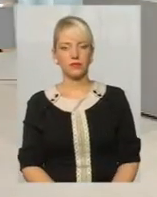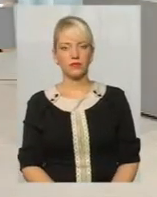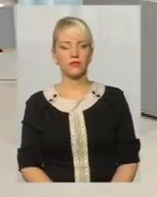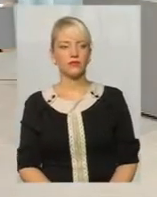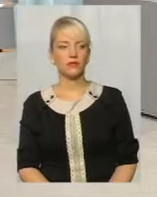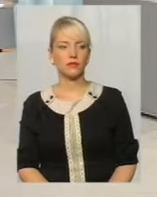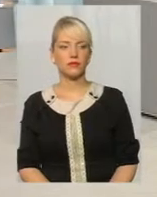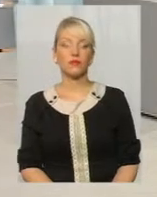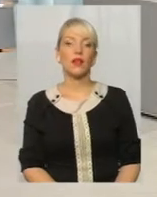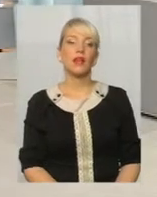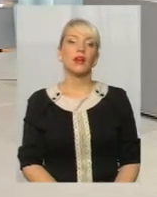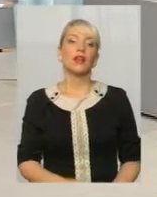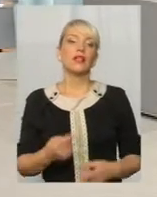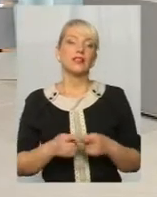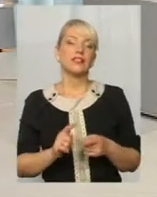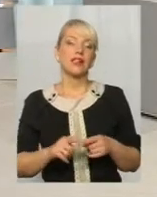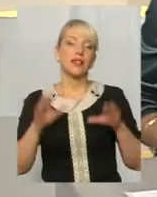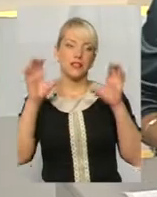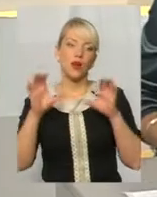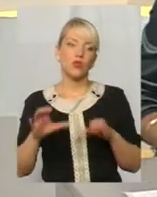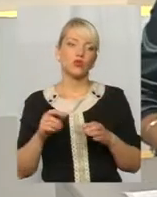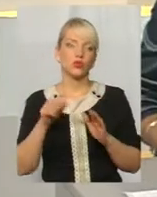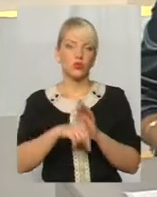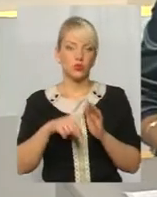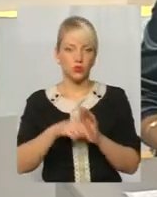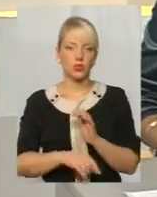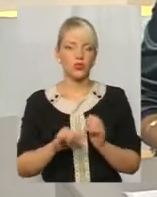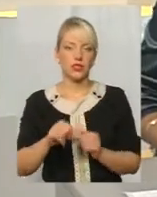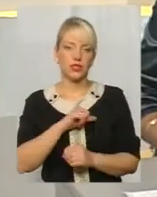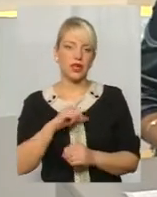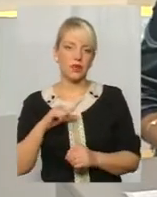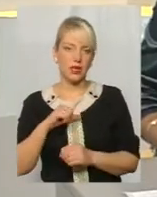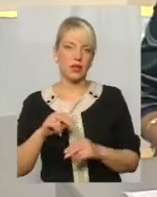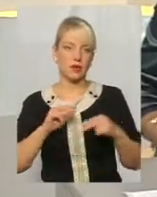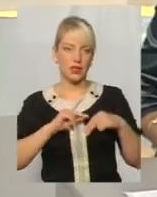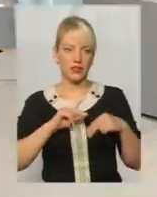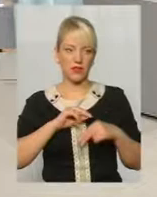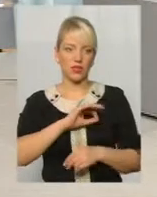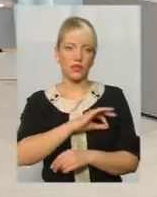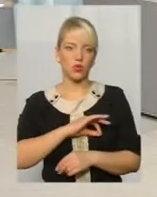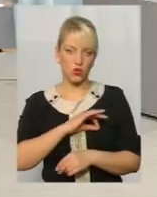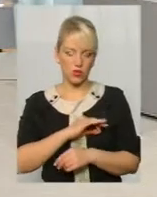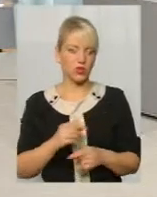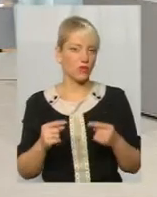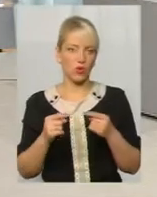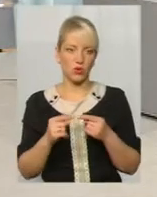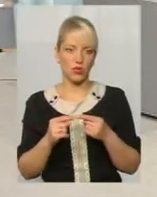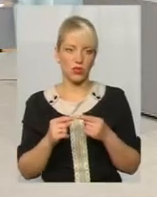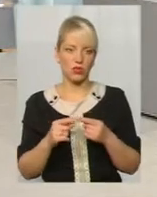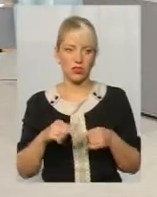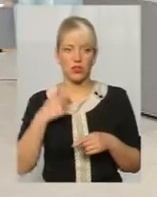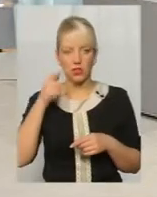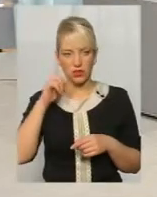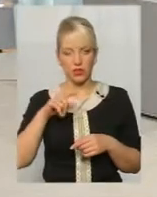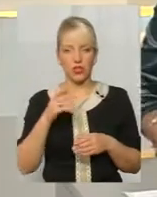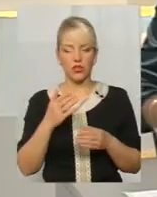Власне, цей закон стосується і безпосередньо самих працівників юстиції. Однозначно. Так? І знаю, так само